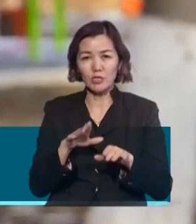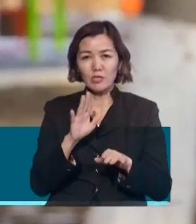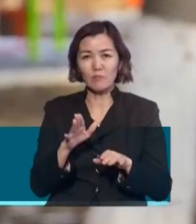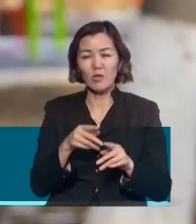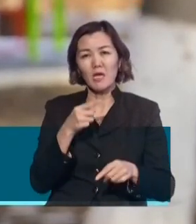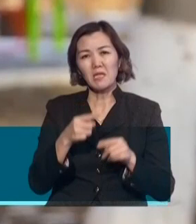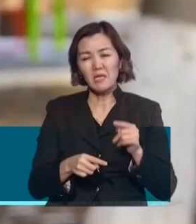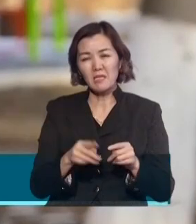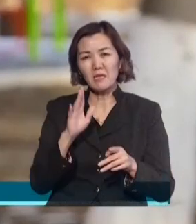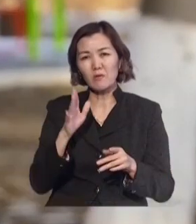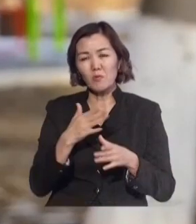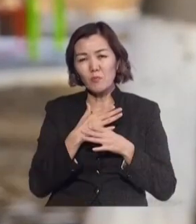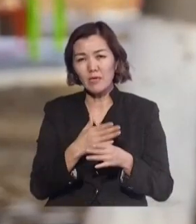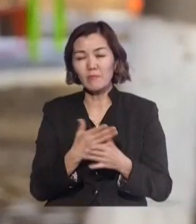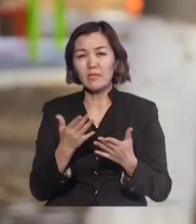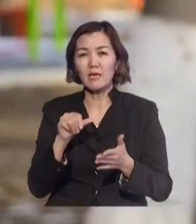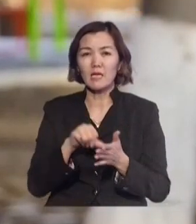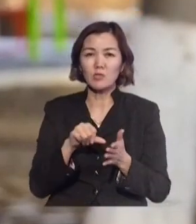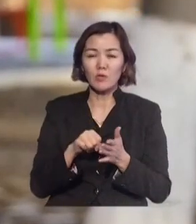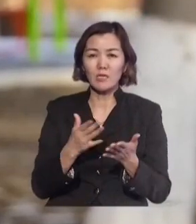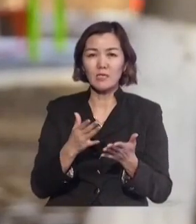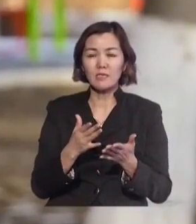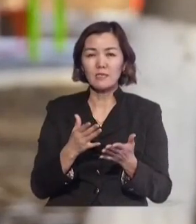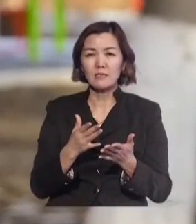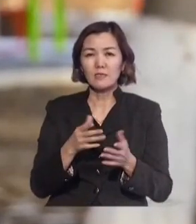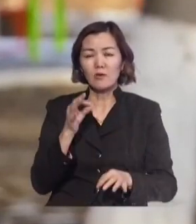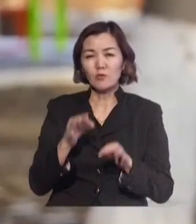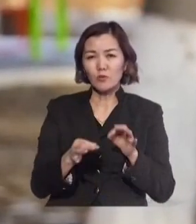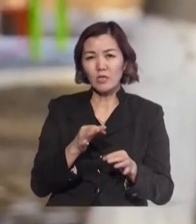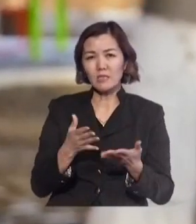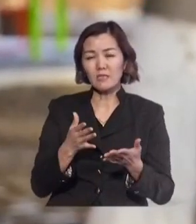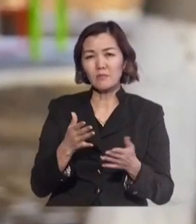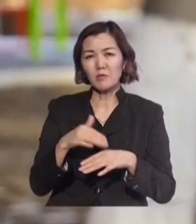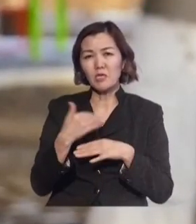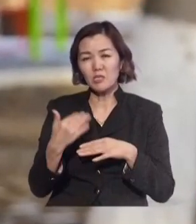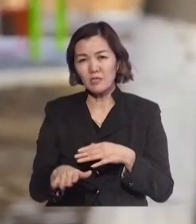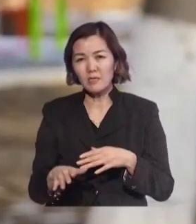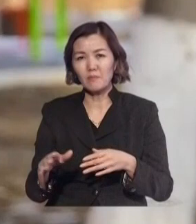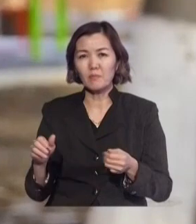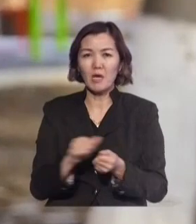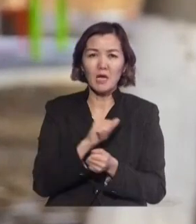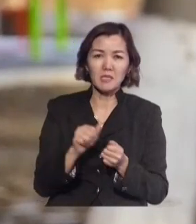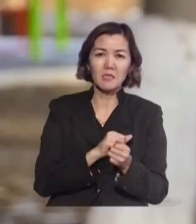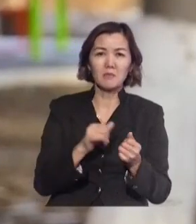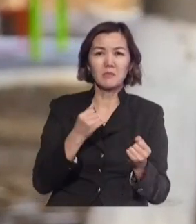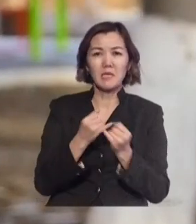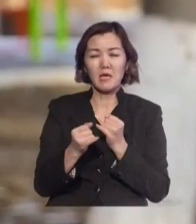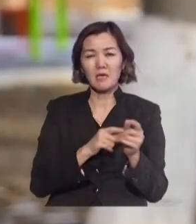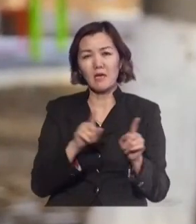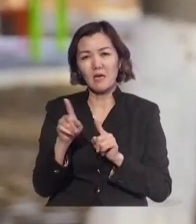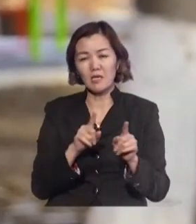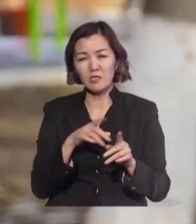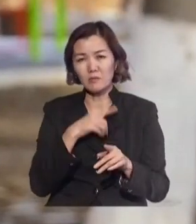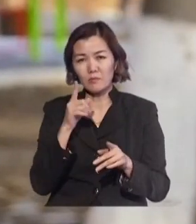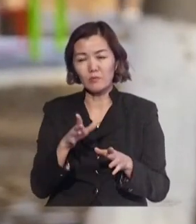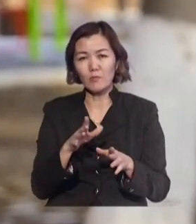тендер арқылы жағы тендерге қатысып ұтылғандар бір-бірімен соттасып, не болма жағы кешеуілдеп, я болмаса талдарды екпей, я болмаса егіп сап ары